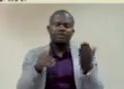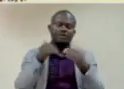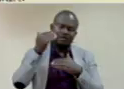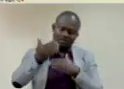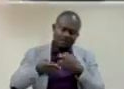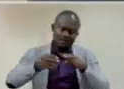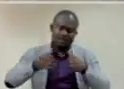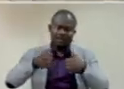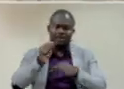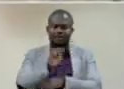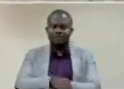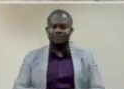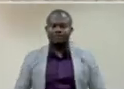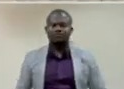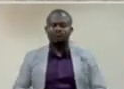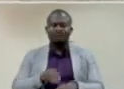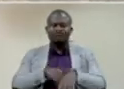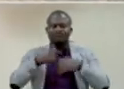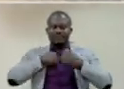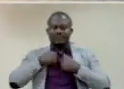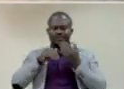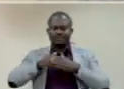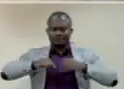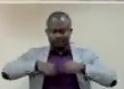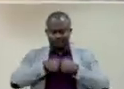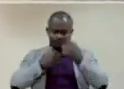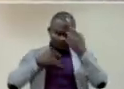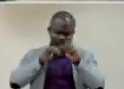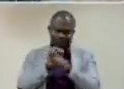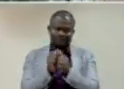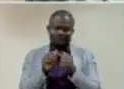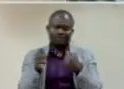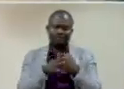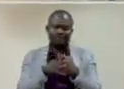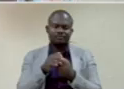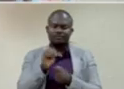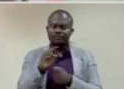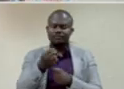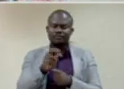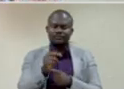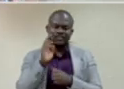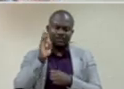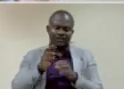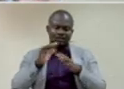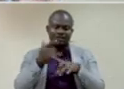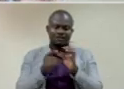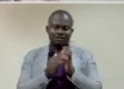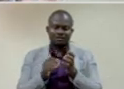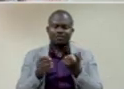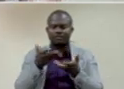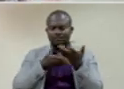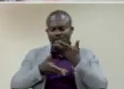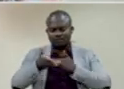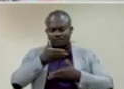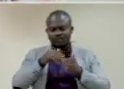neza kurushaho. Mu gihe u Rwanda ruhanganye n'icyorezo cya COVID-19, umuganura uzizihizwa, ariko ubusabane bwo